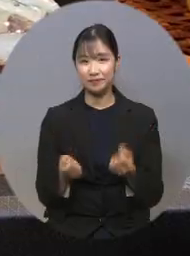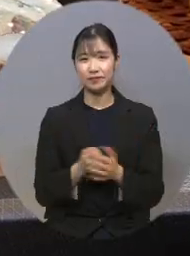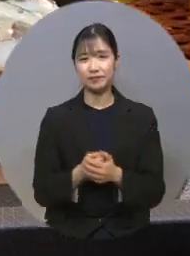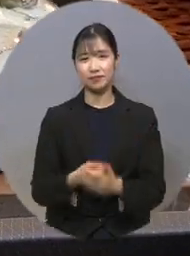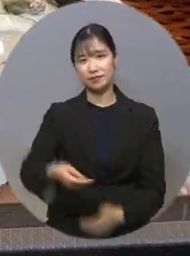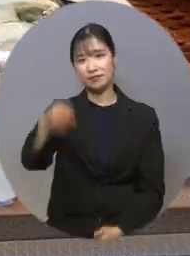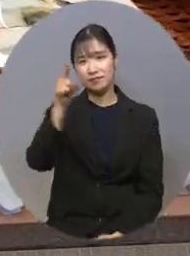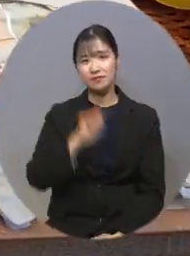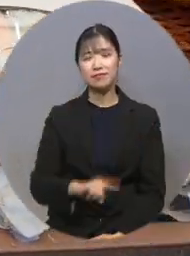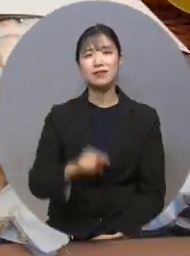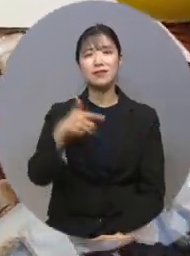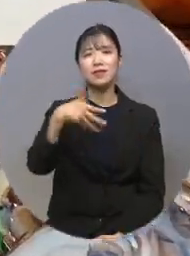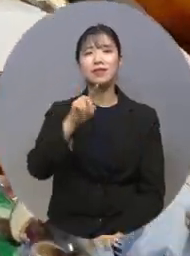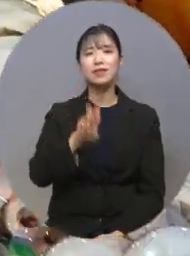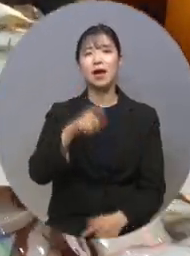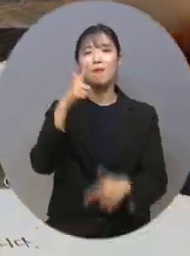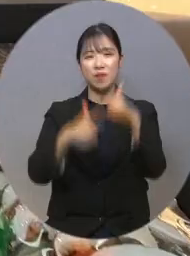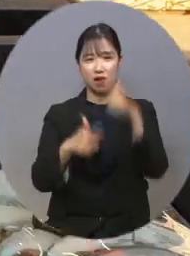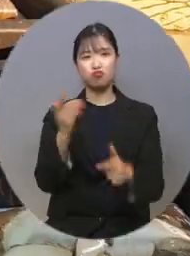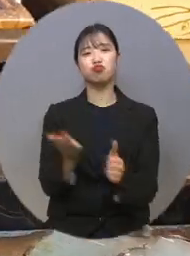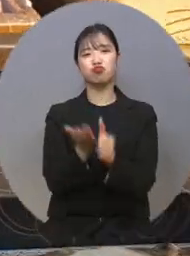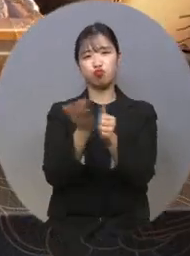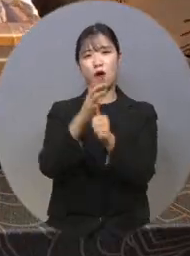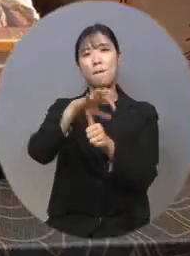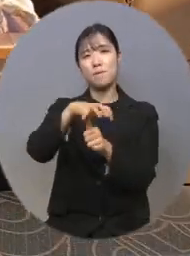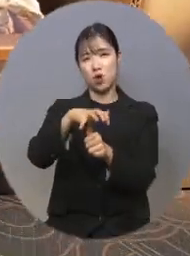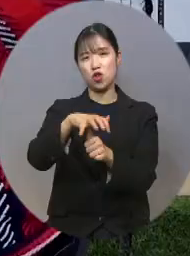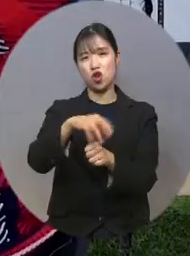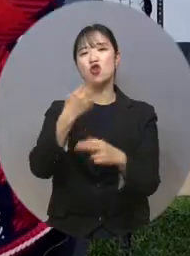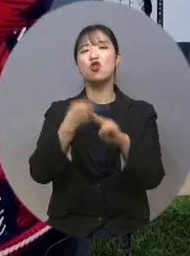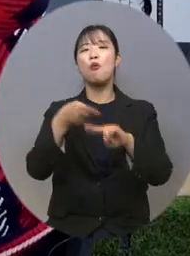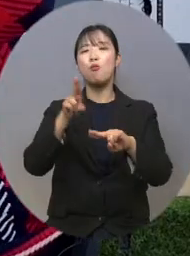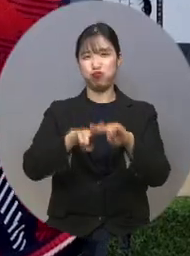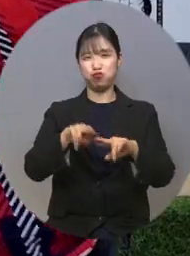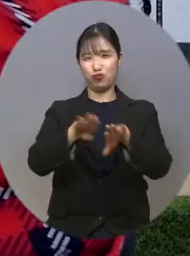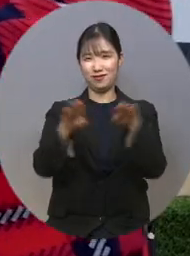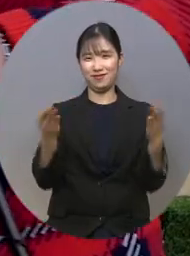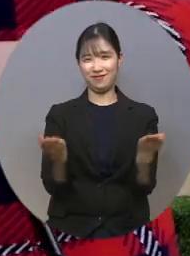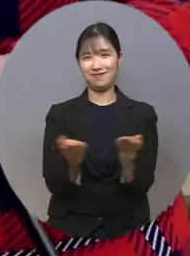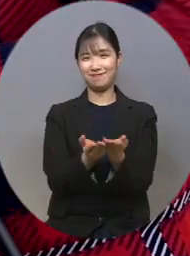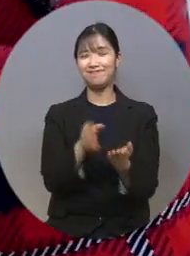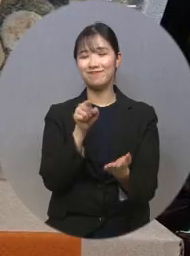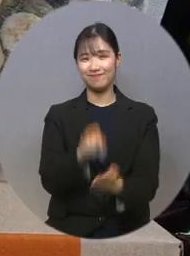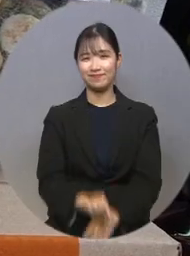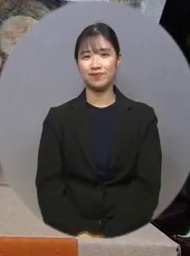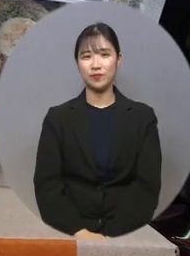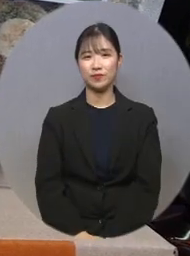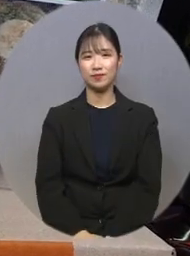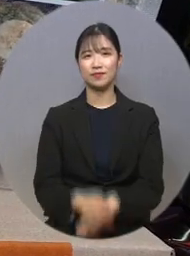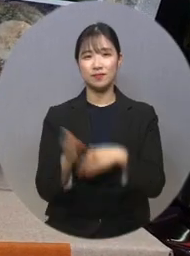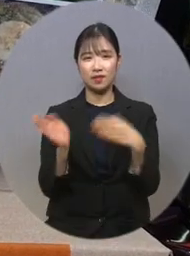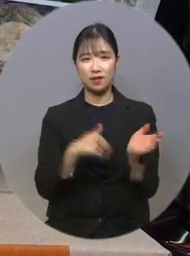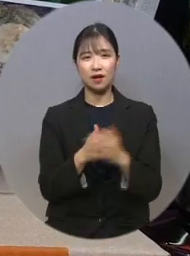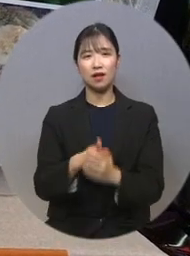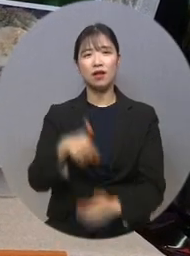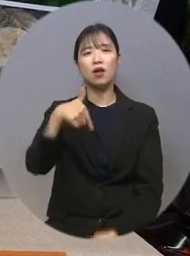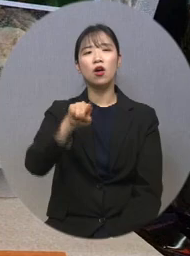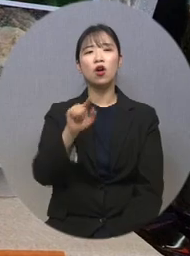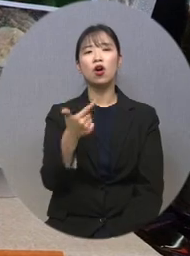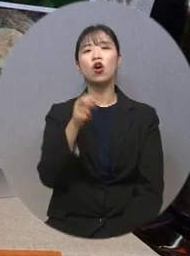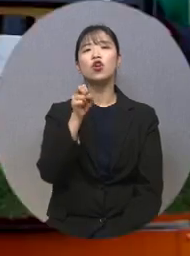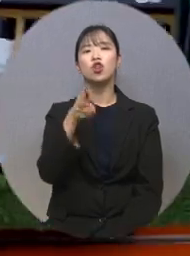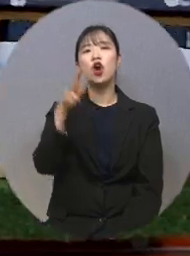그리고 참나무로 재배한 다양한 표고버섯을 구성한 선물 세트 종합 선물 세트 아, 건녀주. 자,